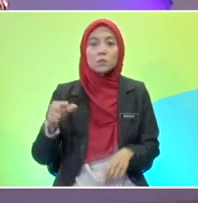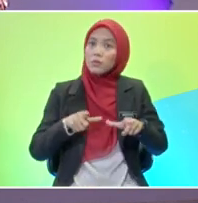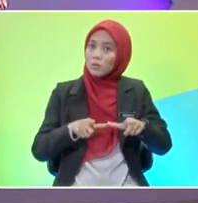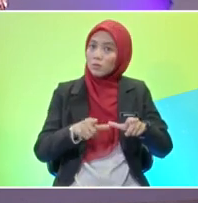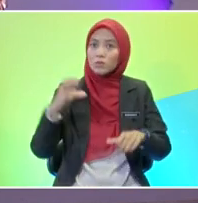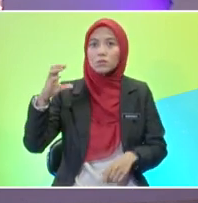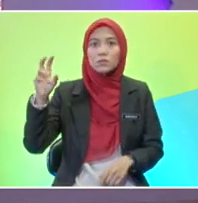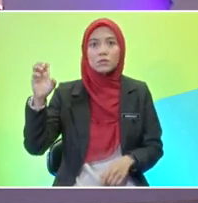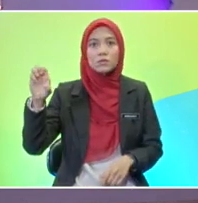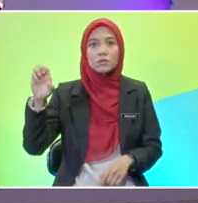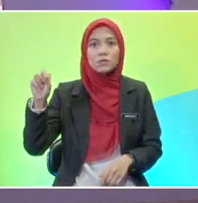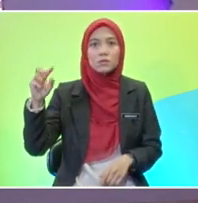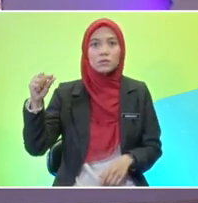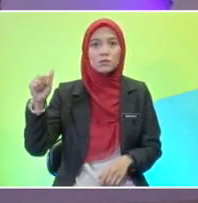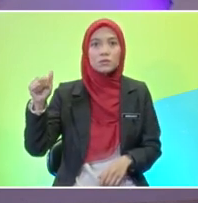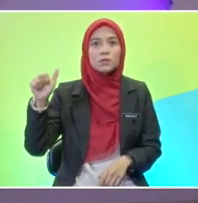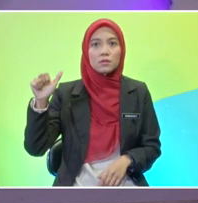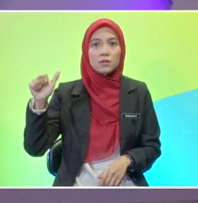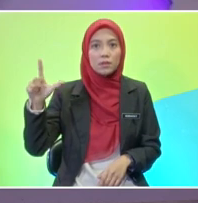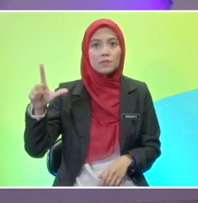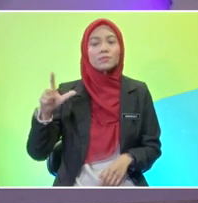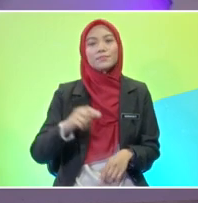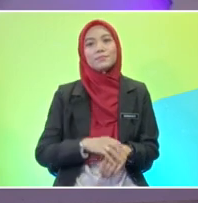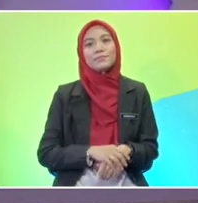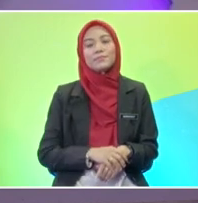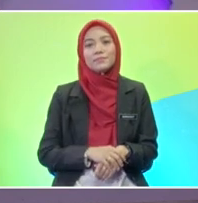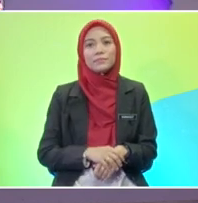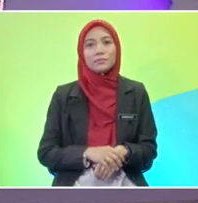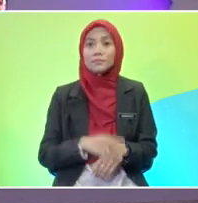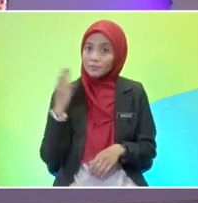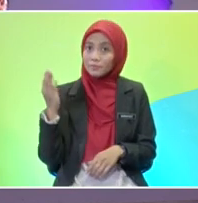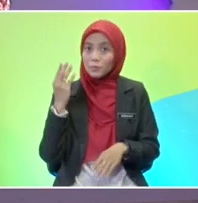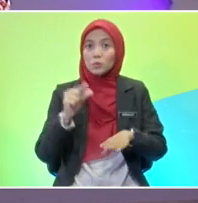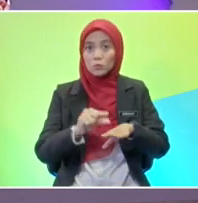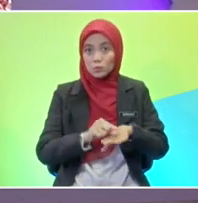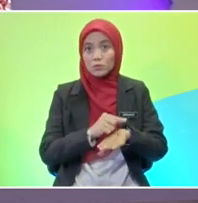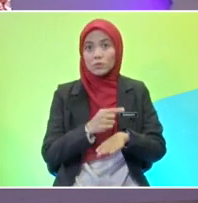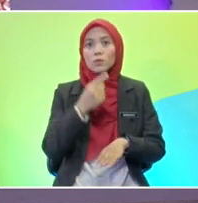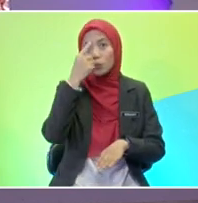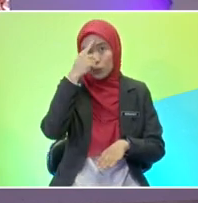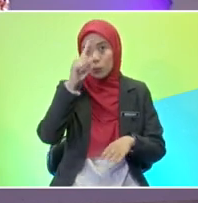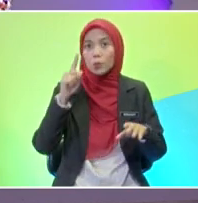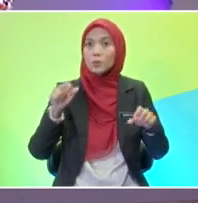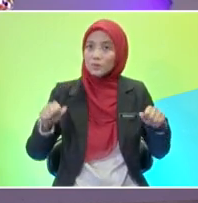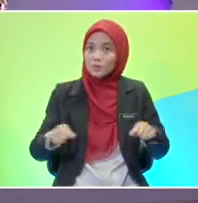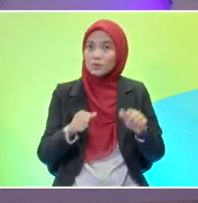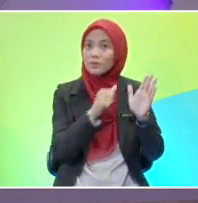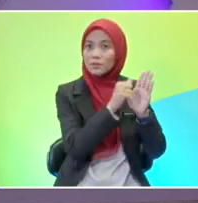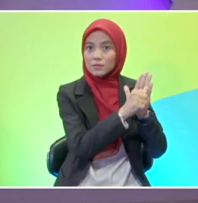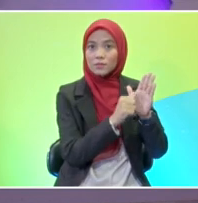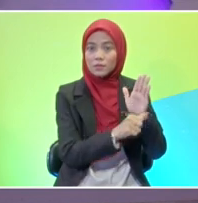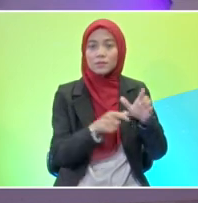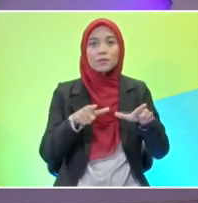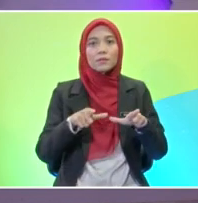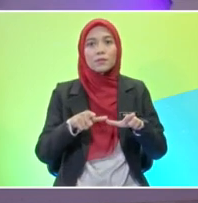juga kayu meranti kayu-kayu inilah yang kita gunakan untuk menghasilkan seni ukiran kayu Oke